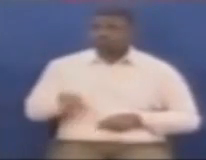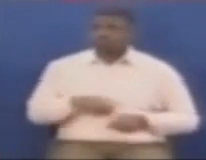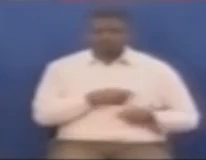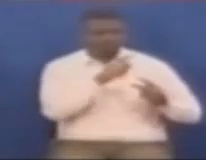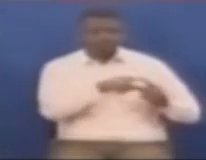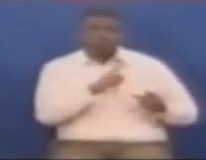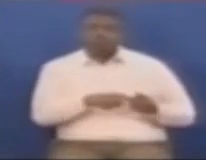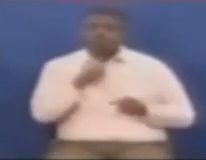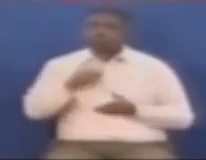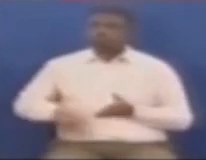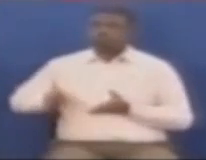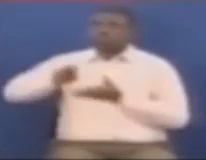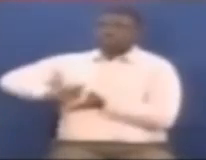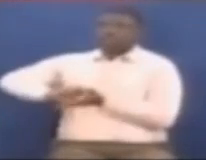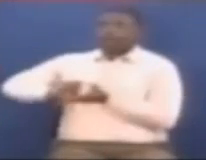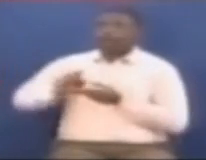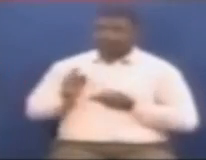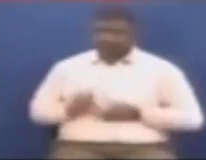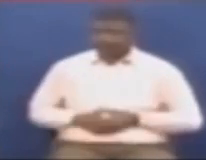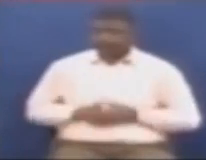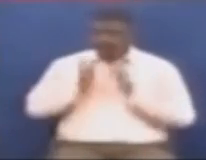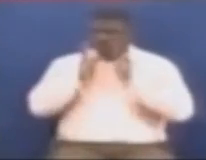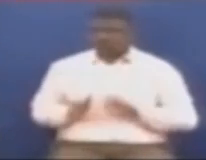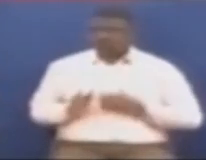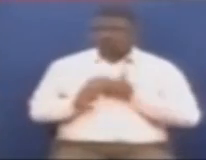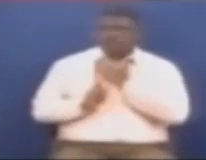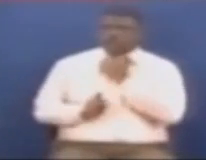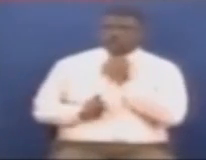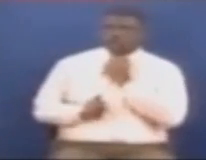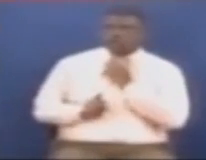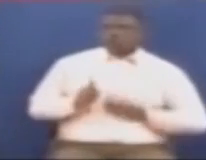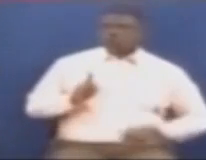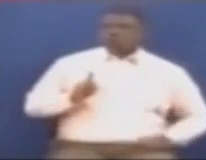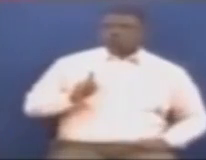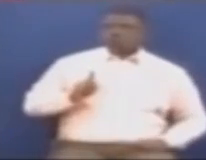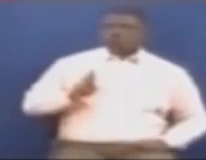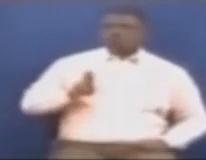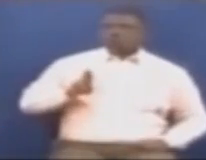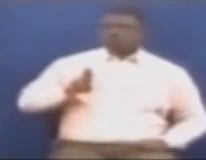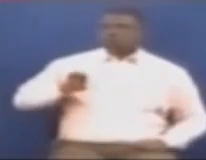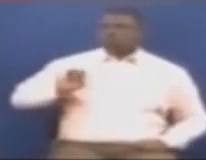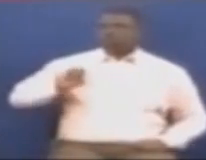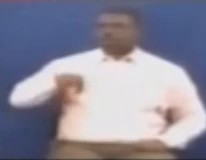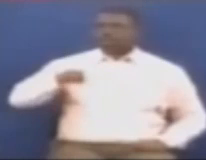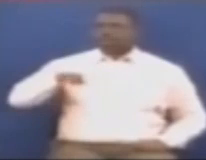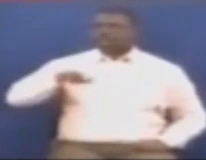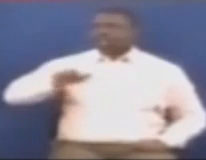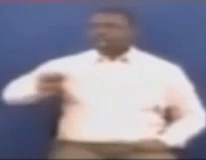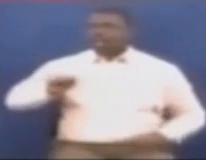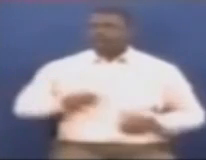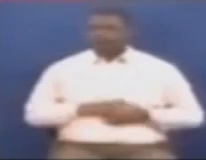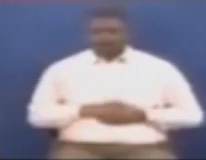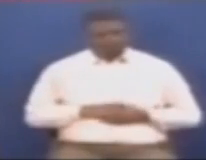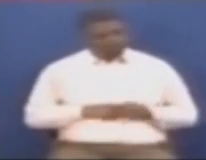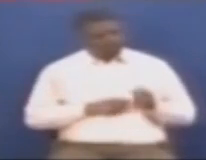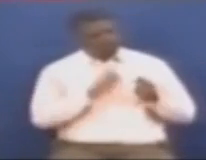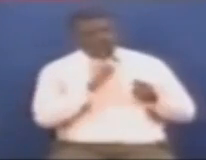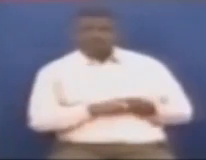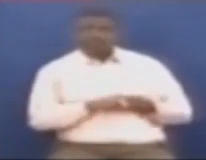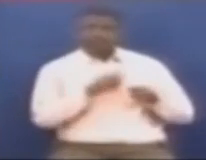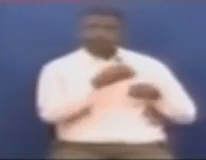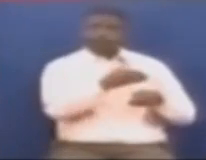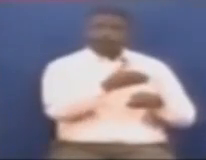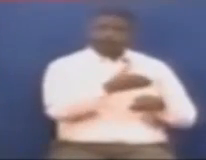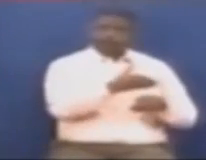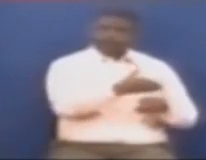umma yanaendelea kutumia mawakili binafsi katika kuendesha kesi ambazo